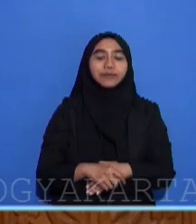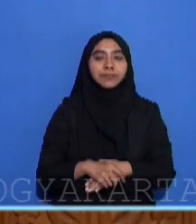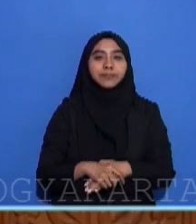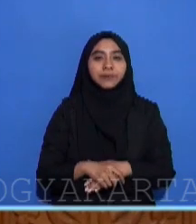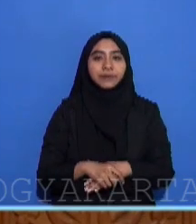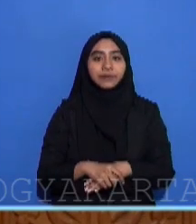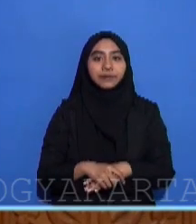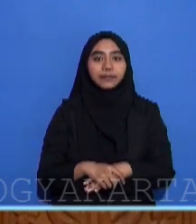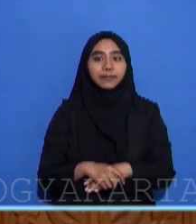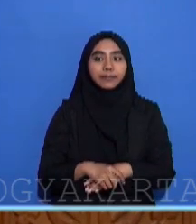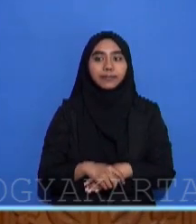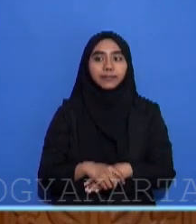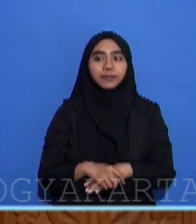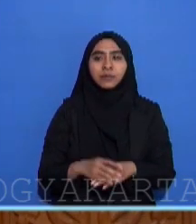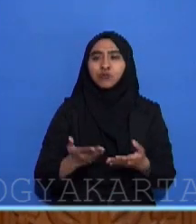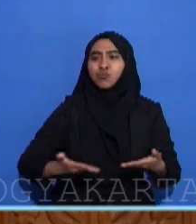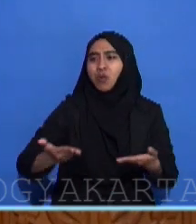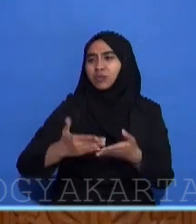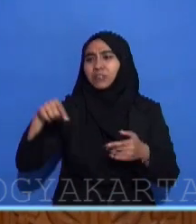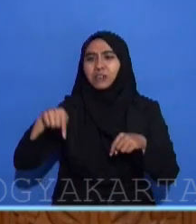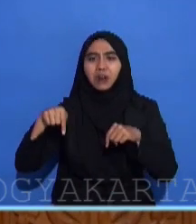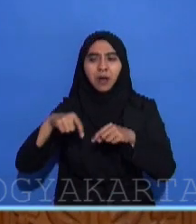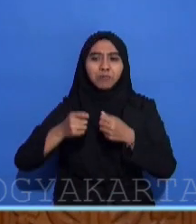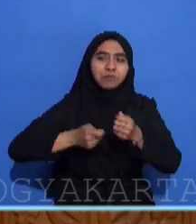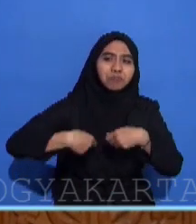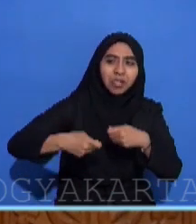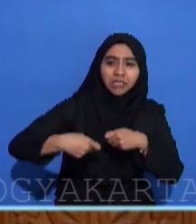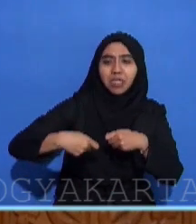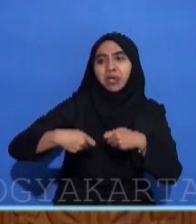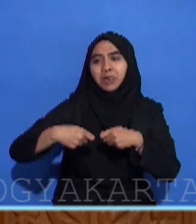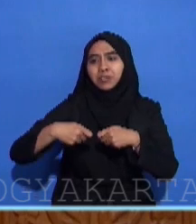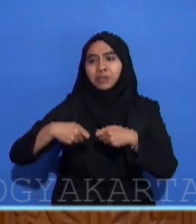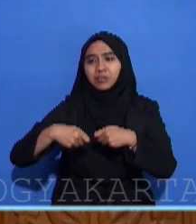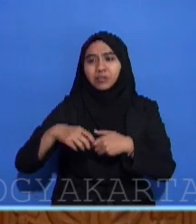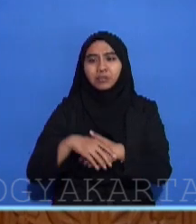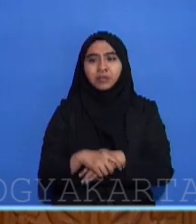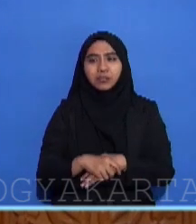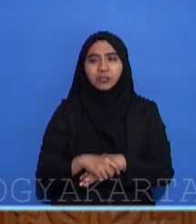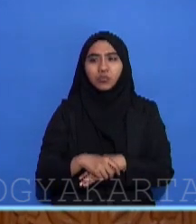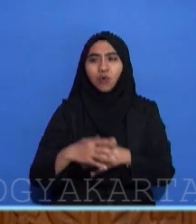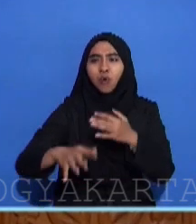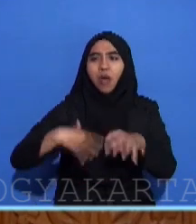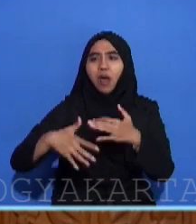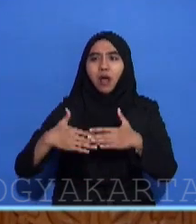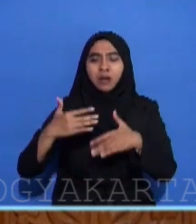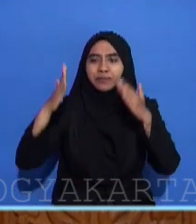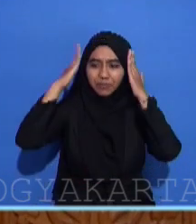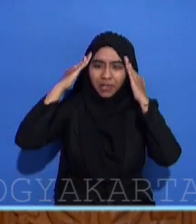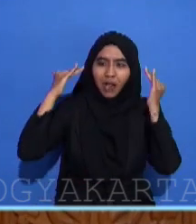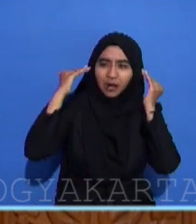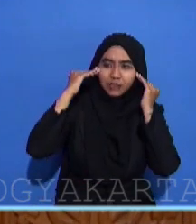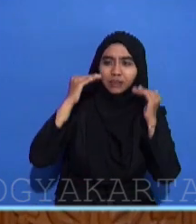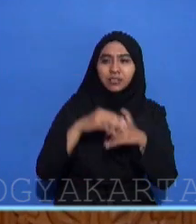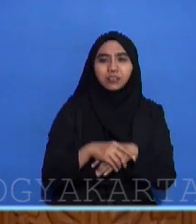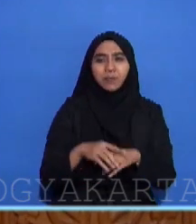hewan-hewahan mongso kates vektor Asalamualaikum pancen ah sering ngewuhakeun kapitulaan manggahipun olah tetanen gadang tadi